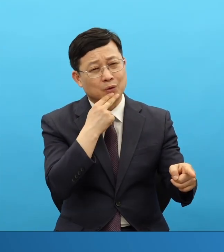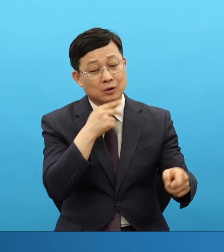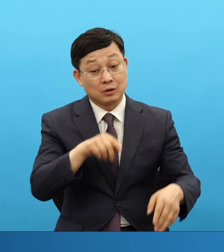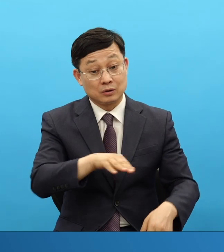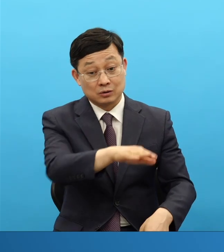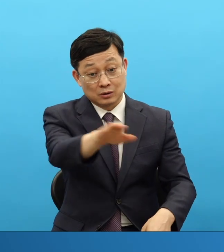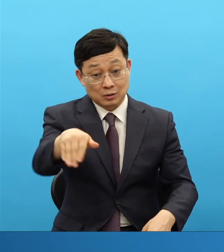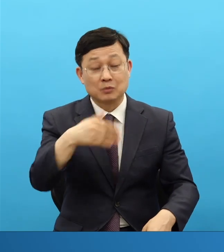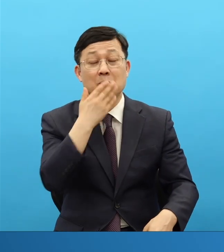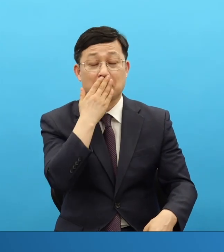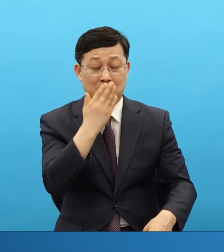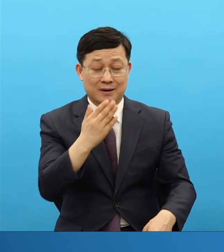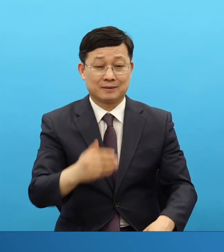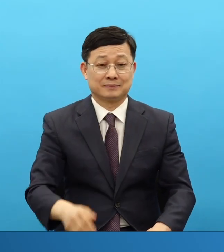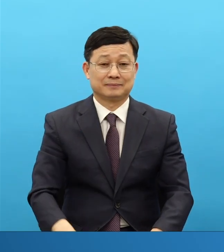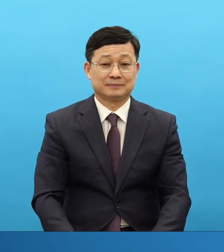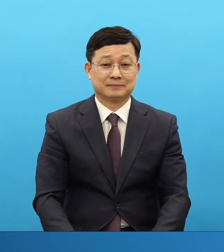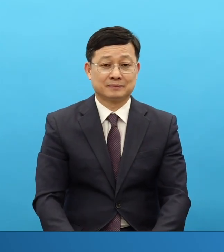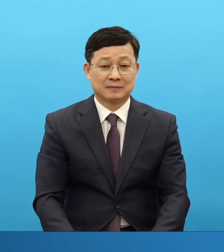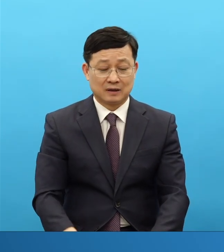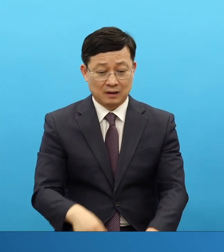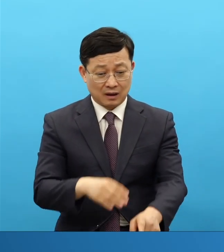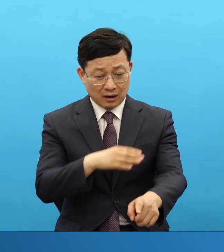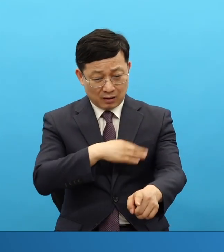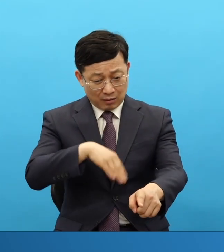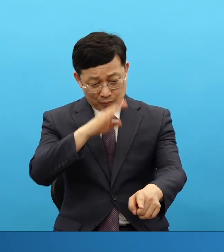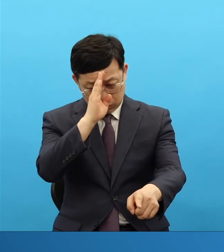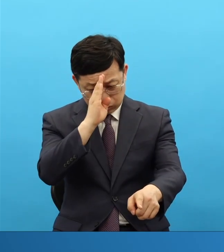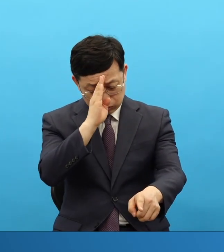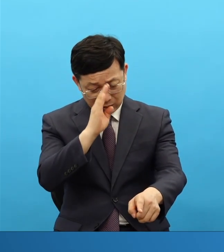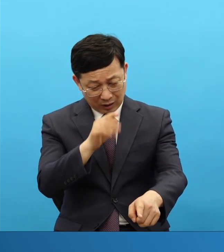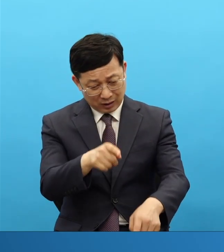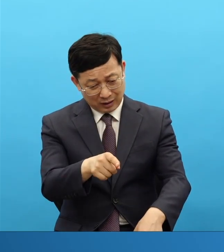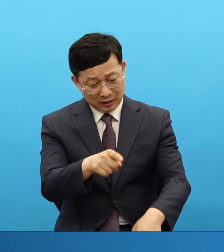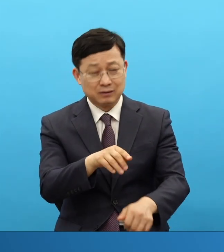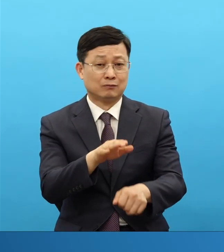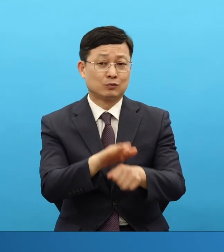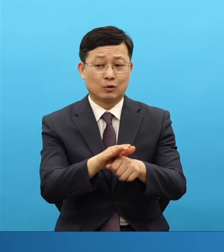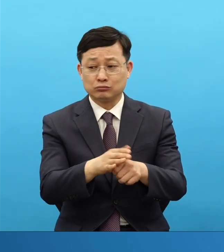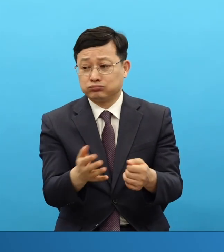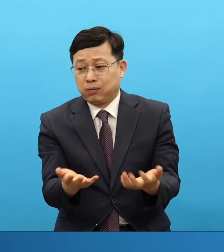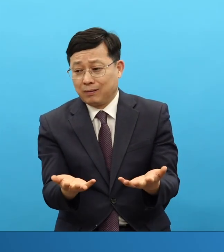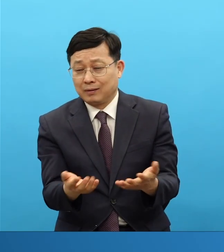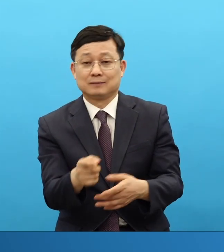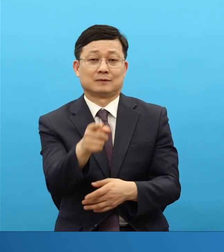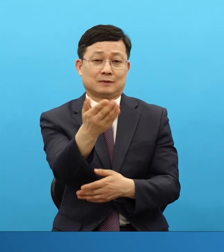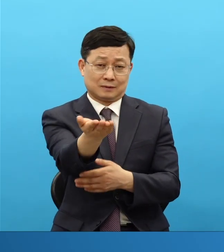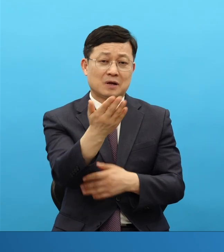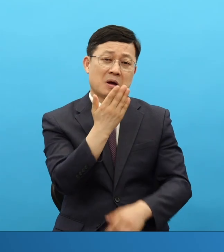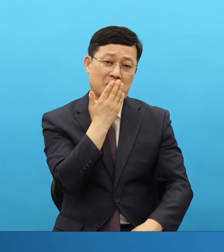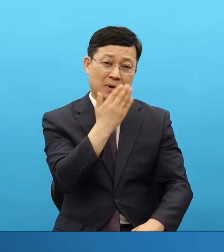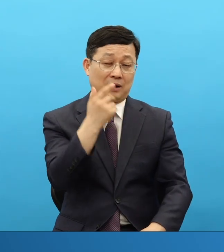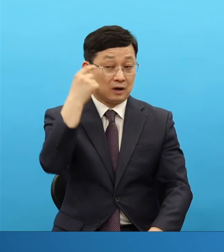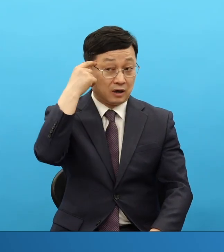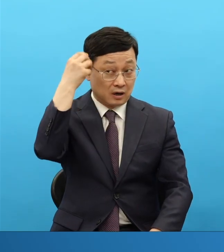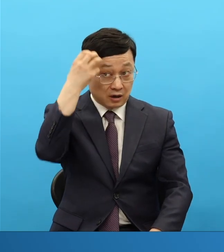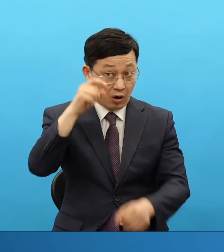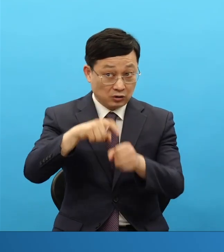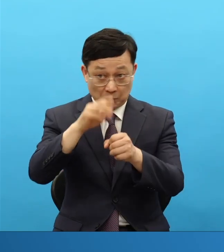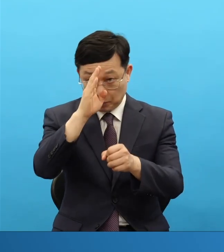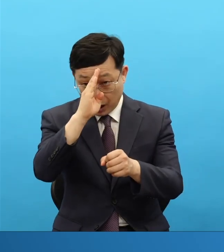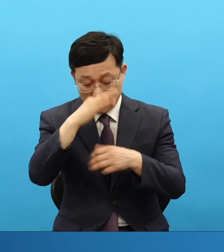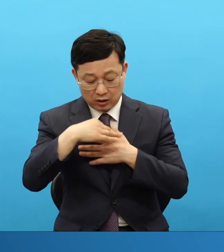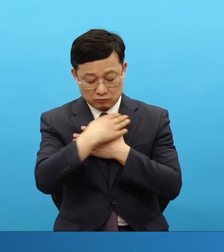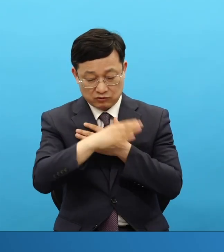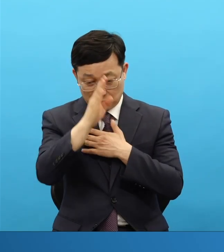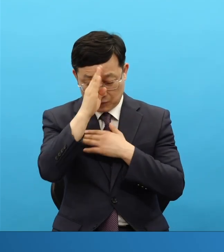interested. 병들어 죽는데요. That they're all sick and dying. 여러분들이 육신적이고 영적인 병 치유해야 돼요. And the physical